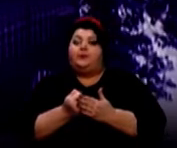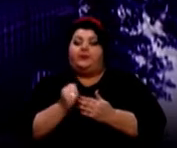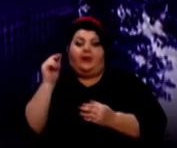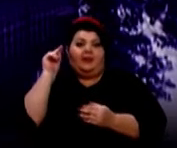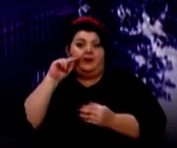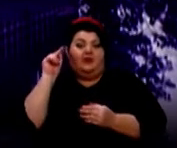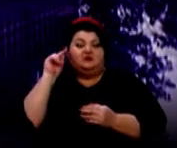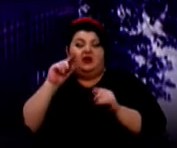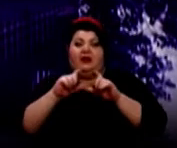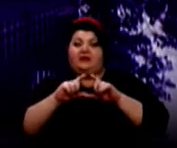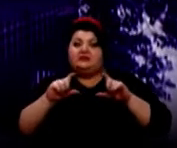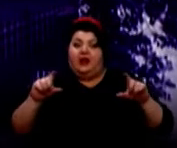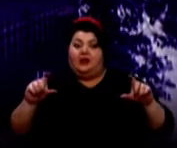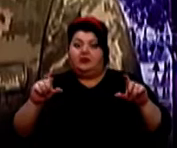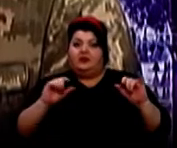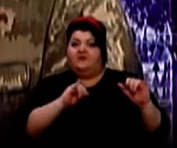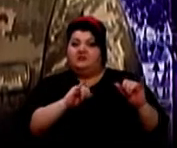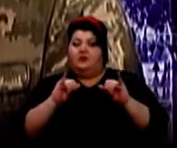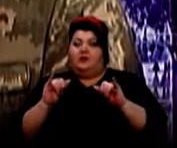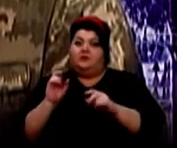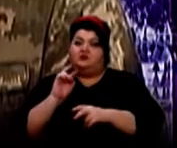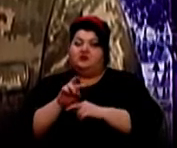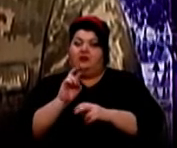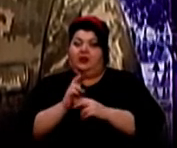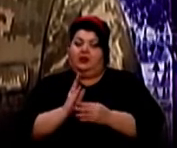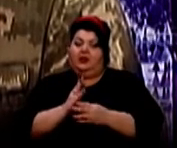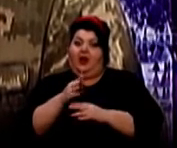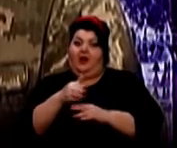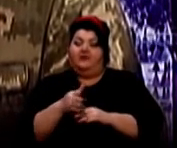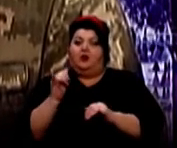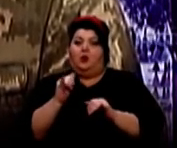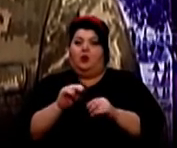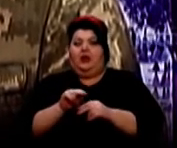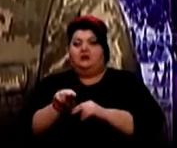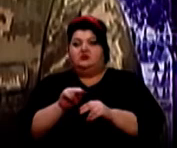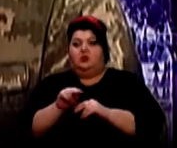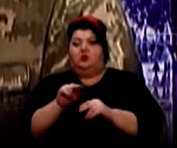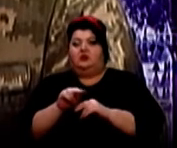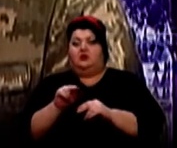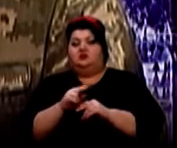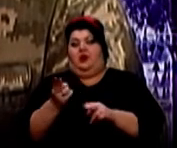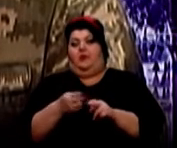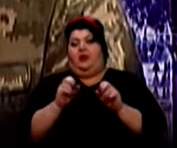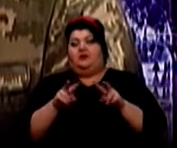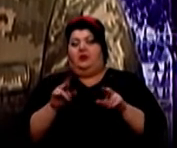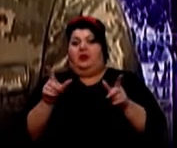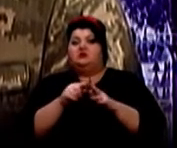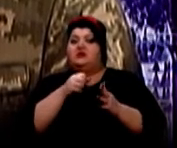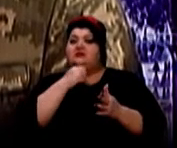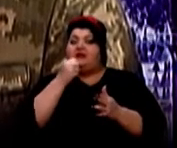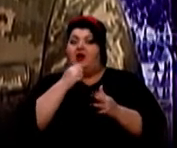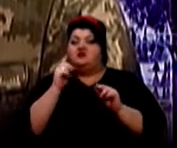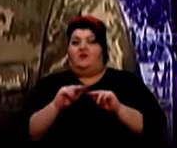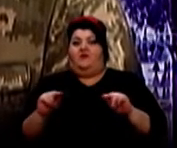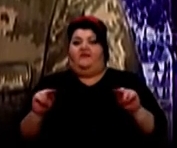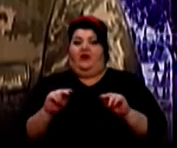навчальних закладів забезпечити явку і інструктор з мір безпеки і, звичайно, зі старшим